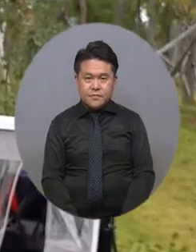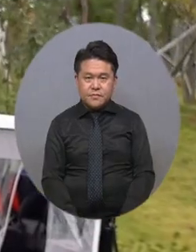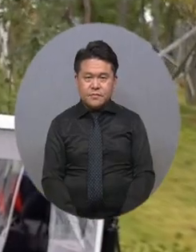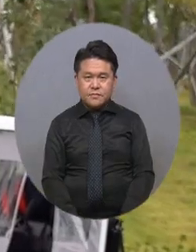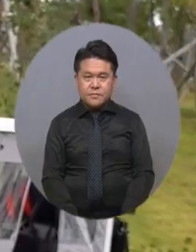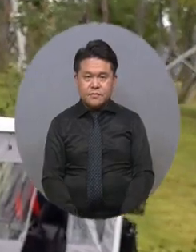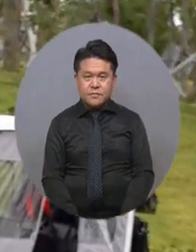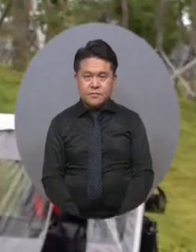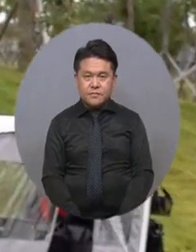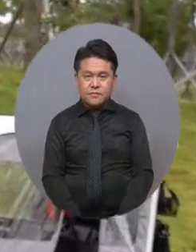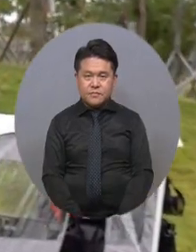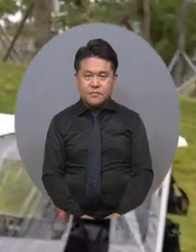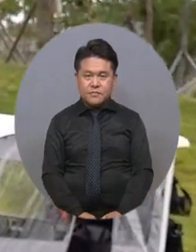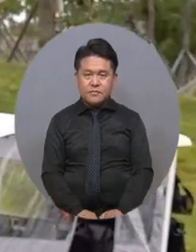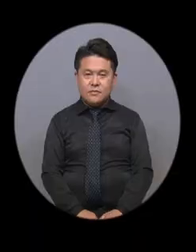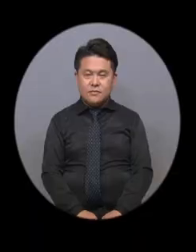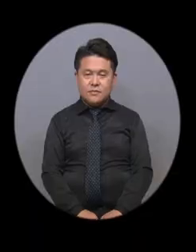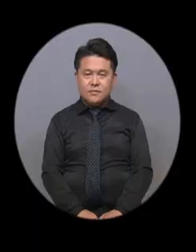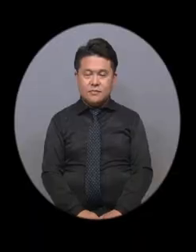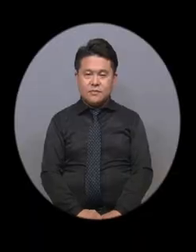너